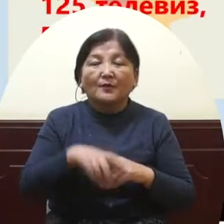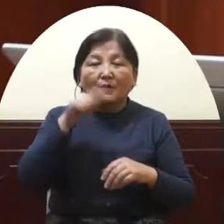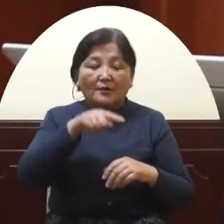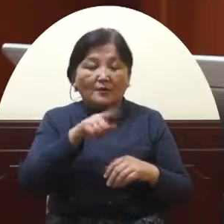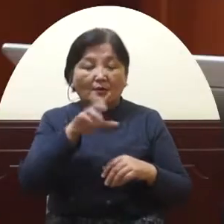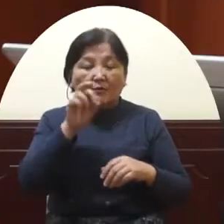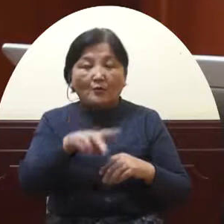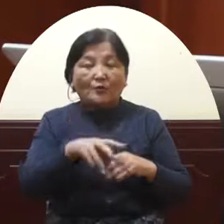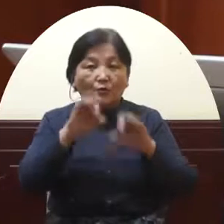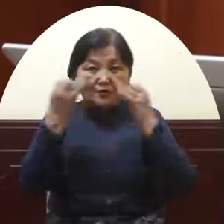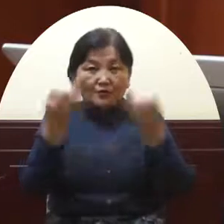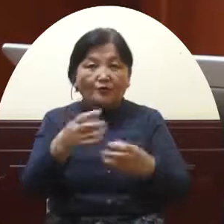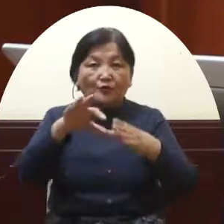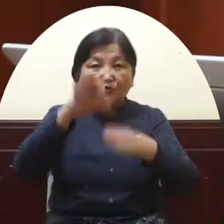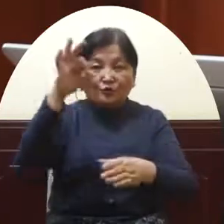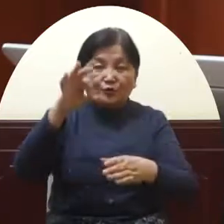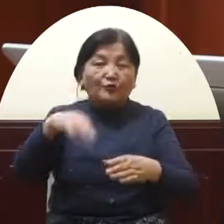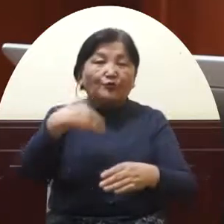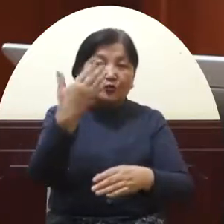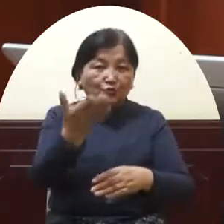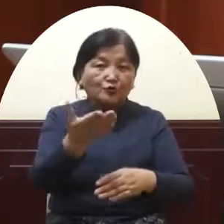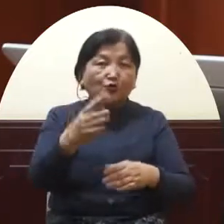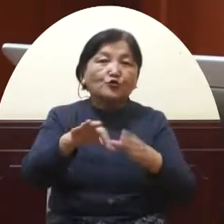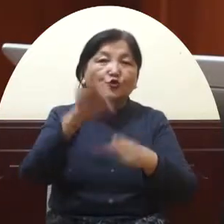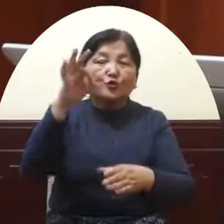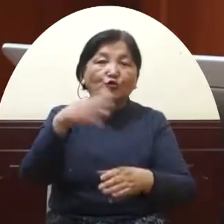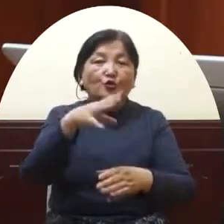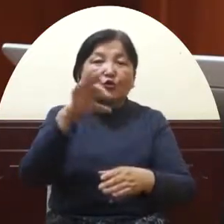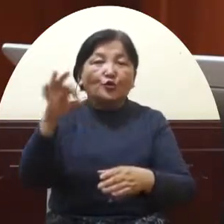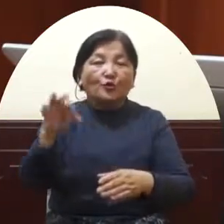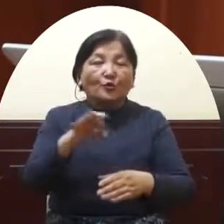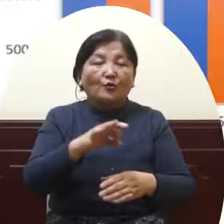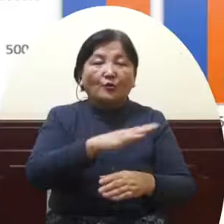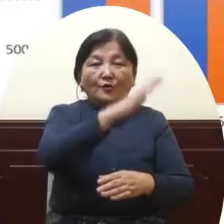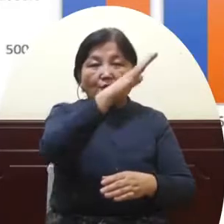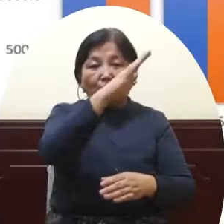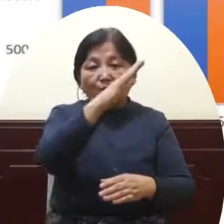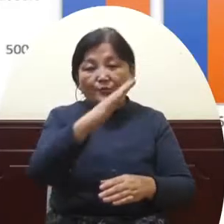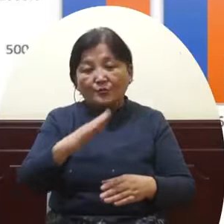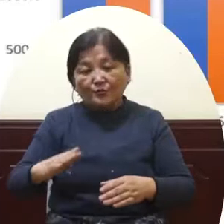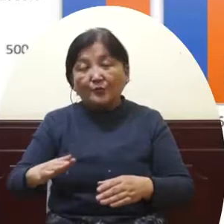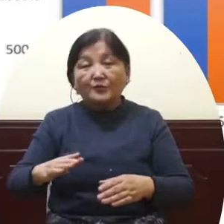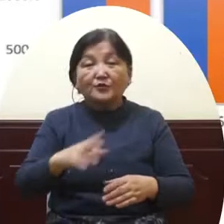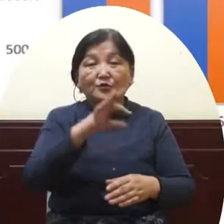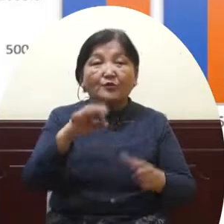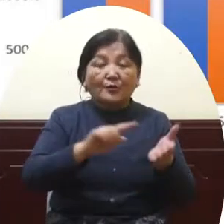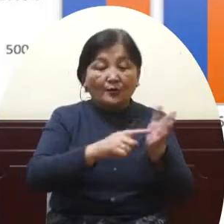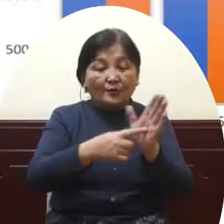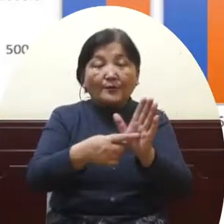Энэ улсын хурлын сонгуульд өгсөн сонгогчдын тоо бууралттай холбоотой түрүүний слайдтай холбоотой нэмэлт